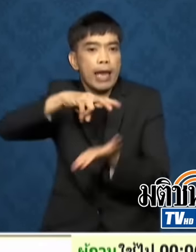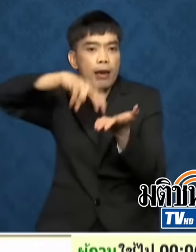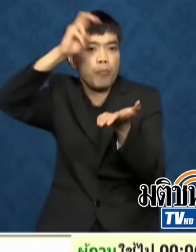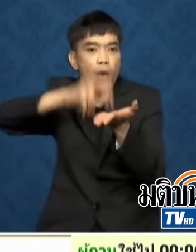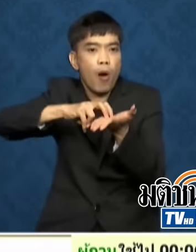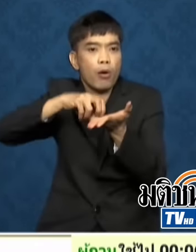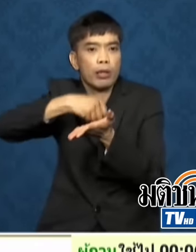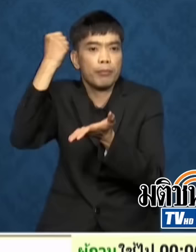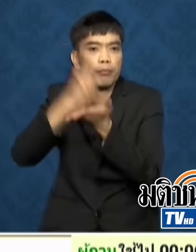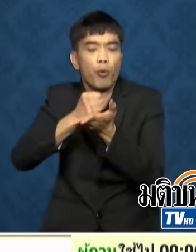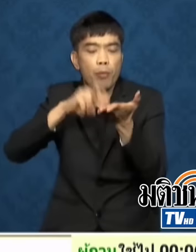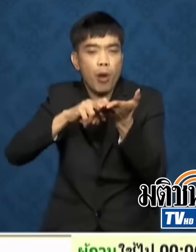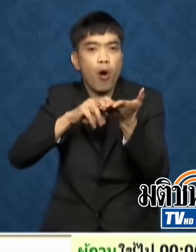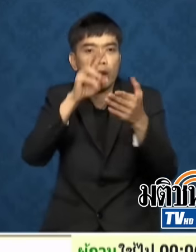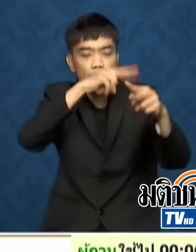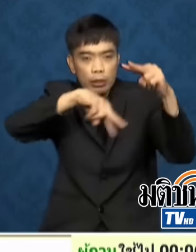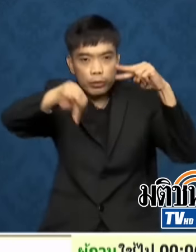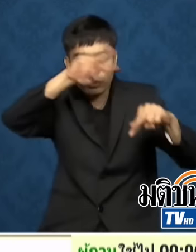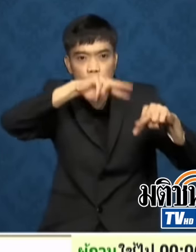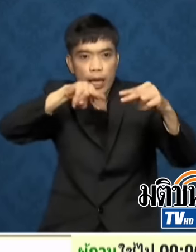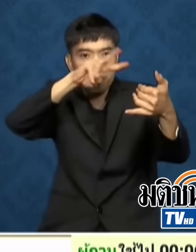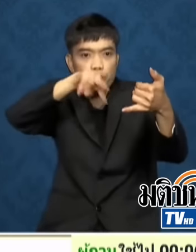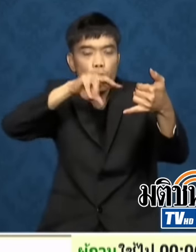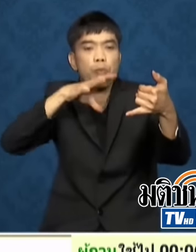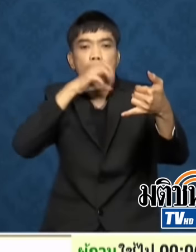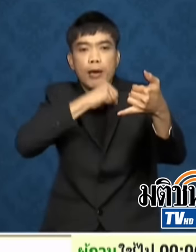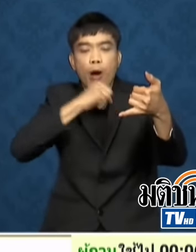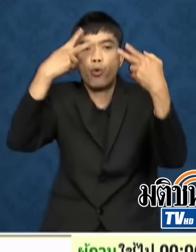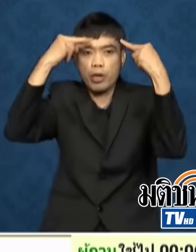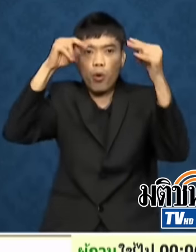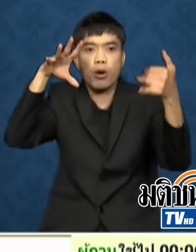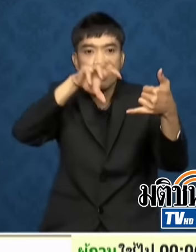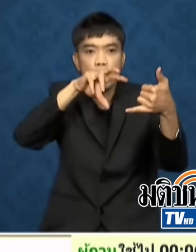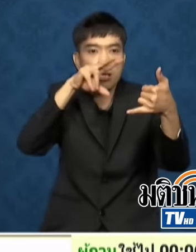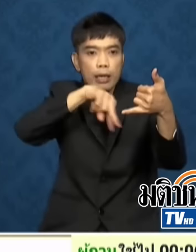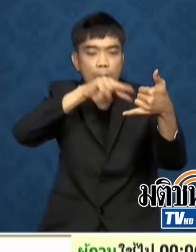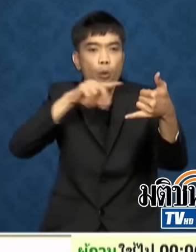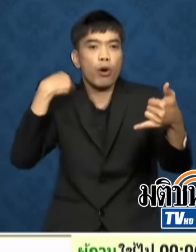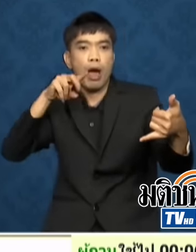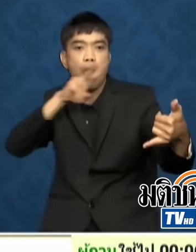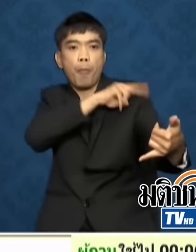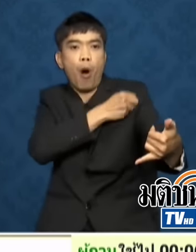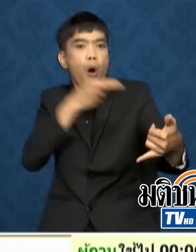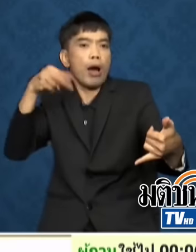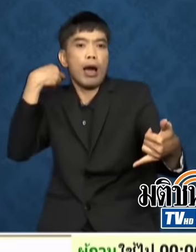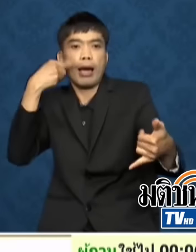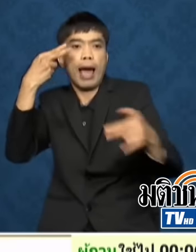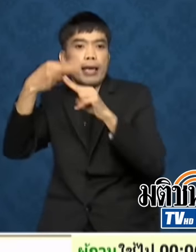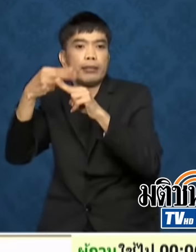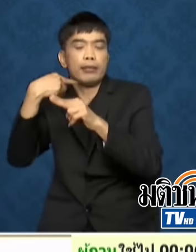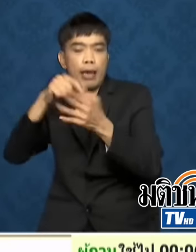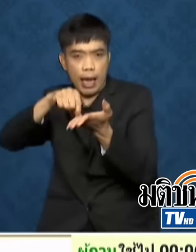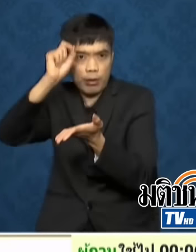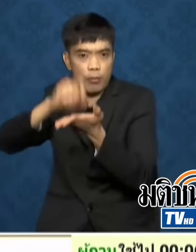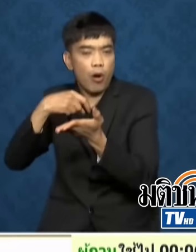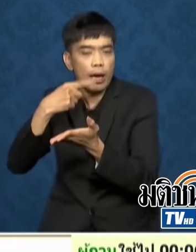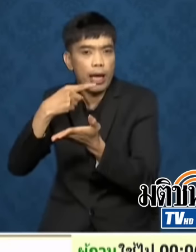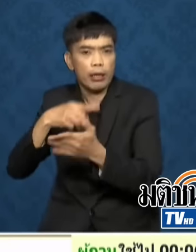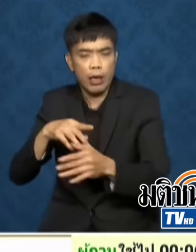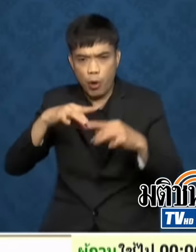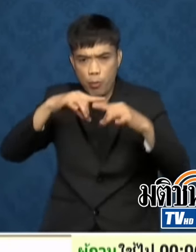านอดีตนายกรัฐมนตรีเพราะหากเรื่องนี้มีการทุจริตเกิดขึ้นมีการใช้อำนาจหน้าที่ที่ไม่ถูกต้